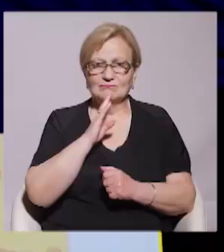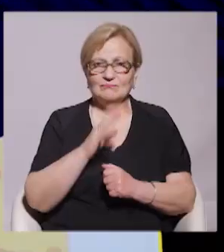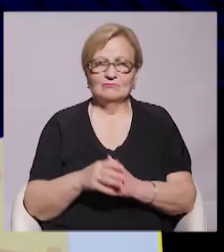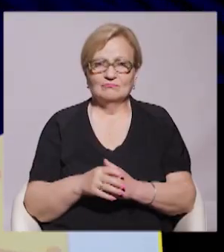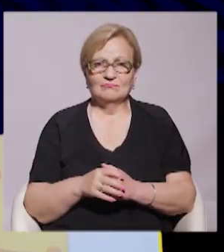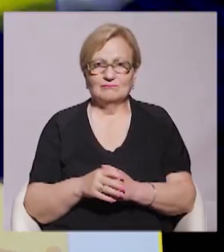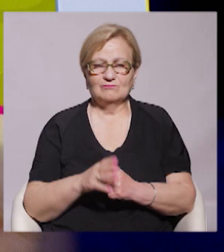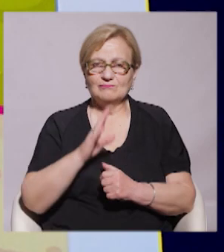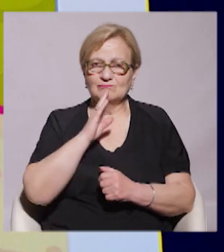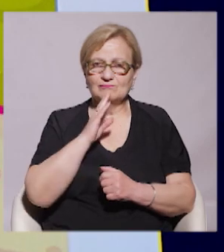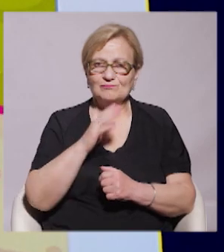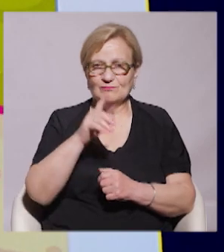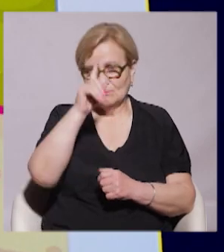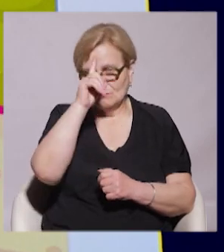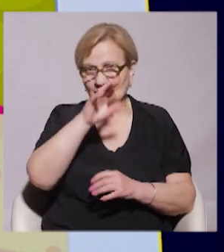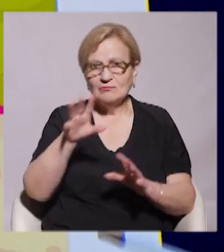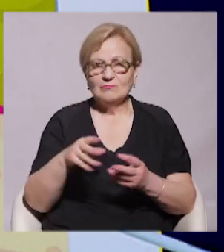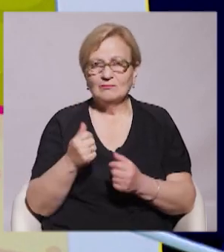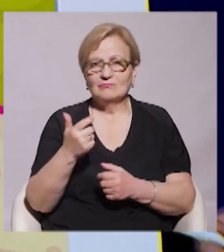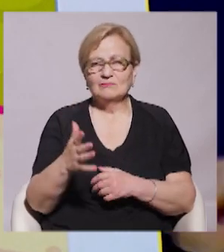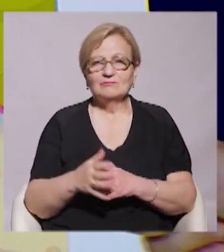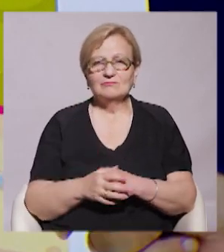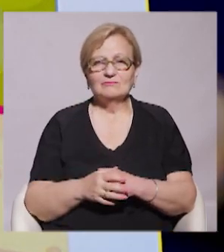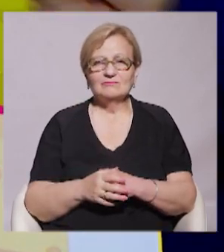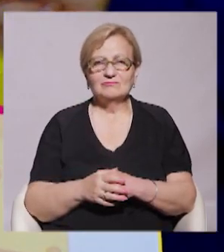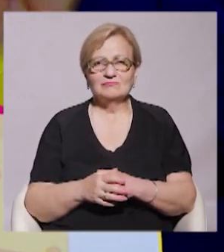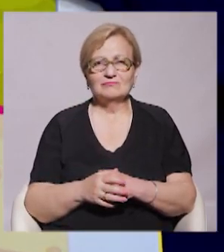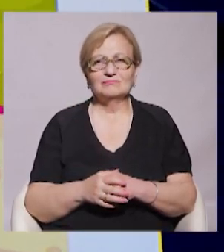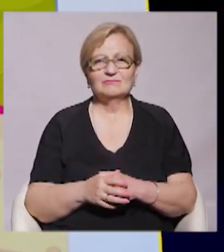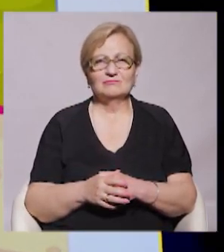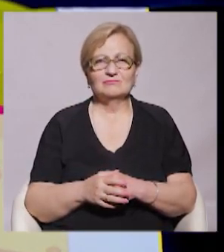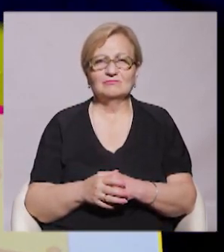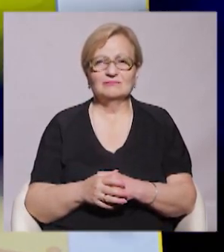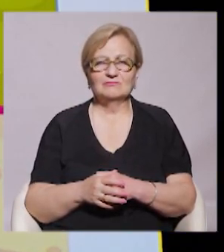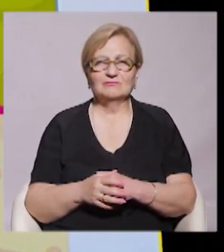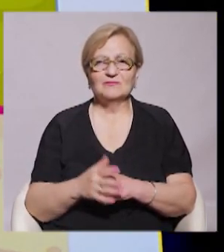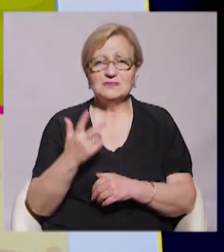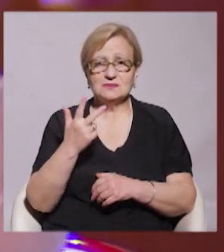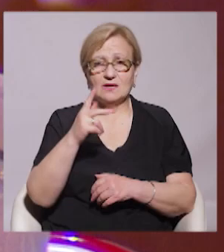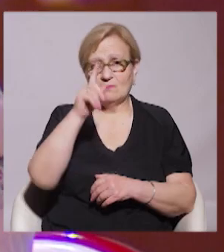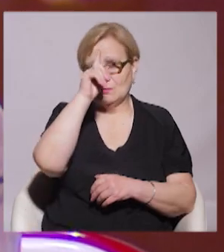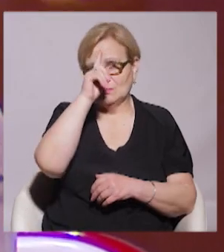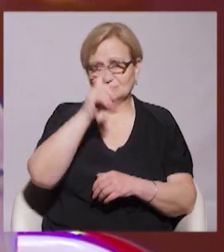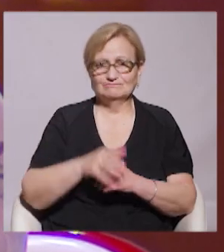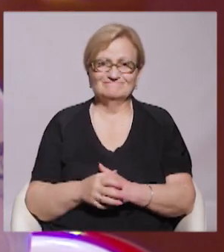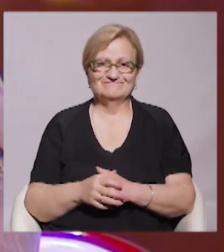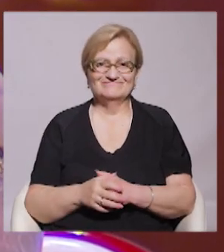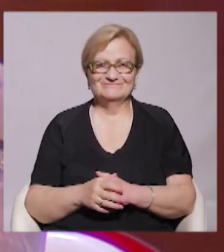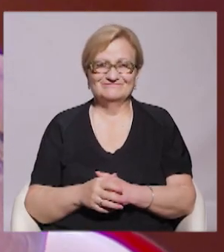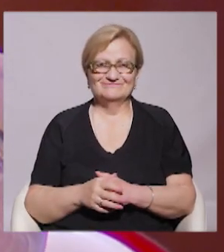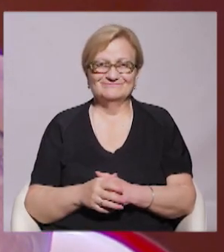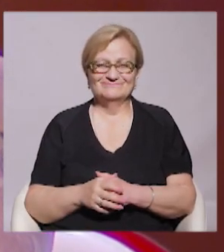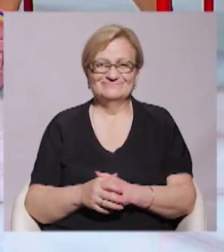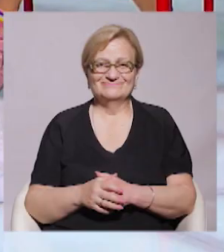გოგო. გოგო. რამდენი ბიჭი ყოფილა? 1 2 სამი. კი ბატონო, სამი ბიჭი.